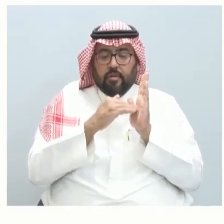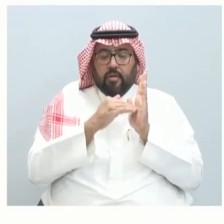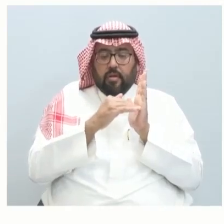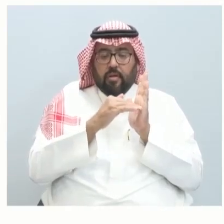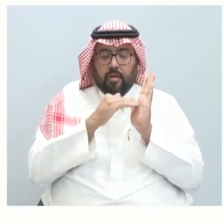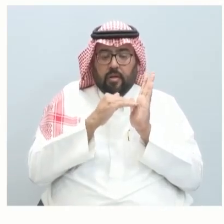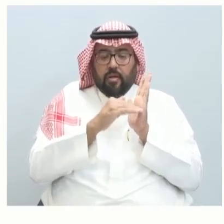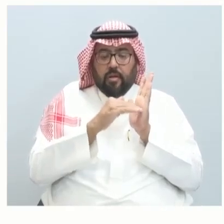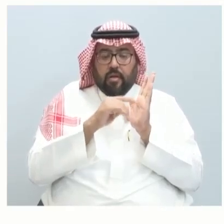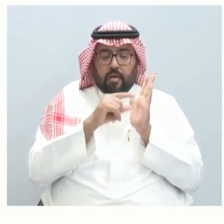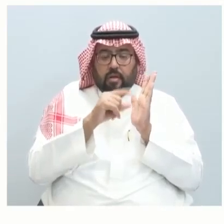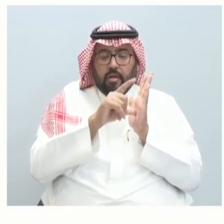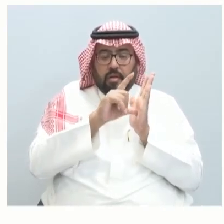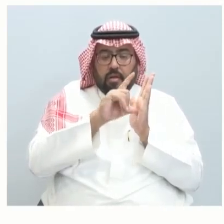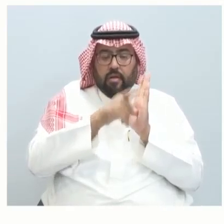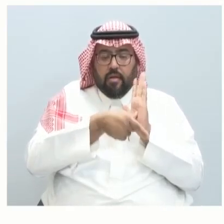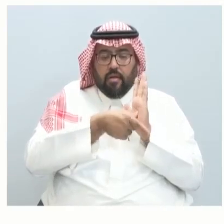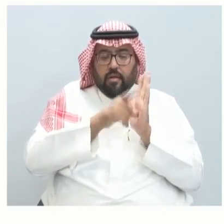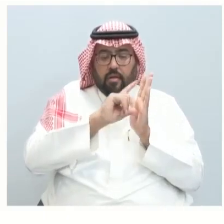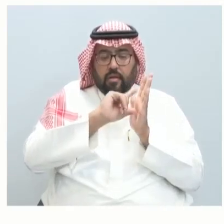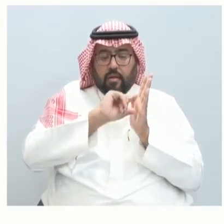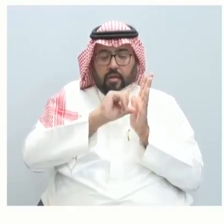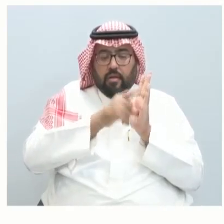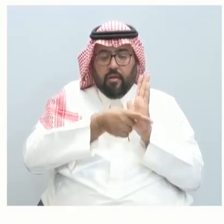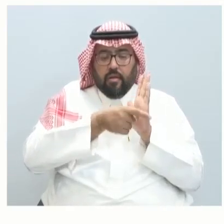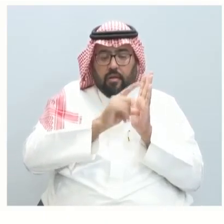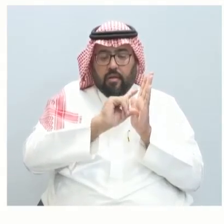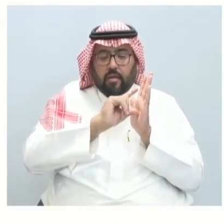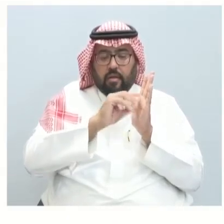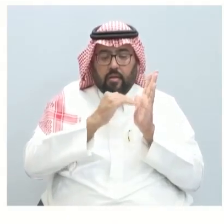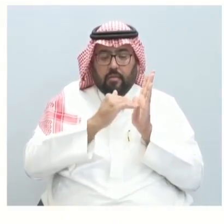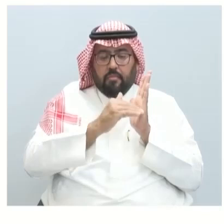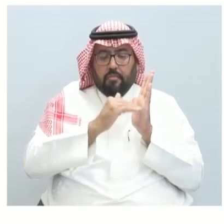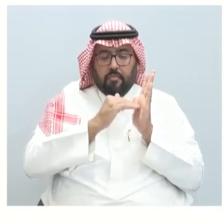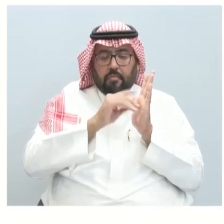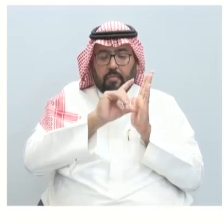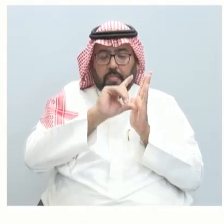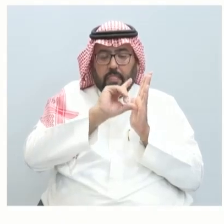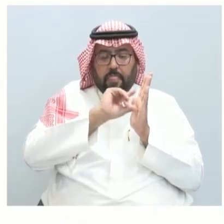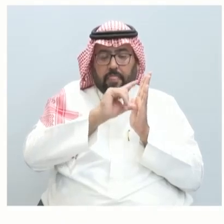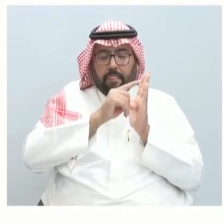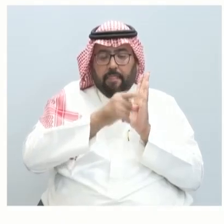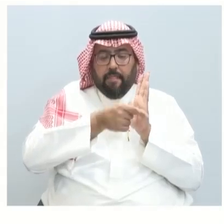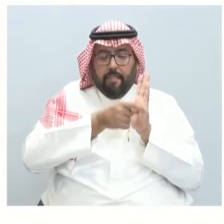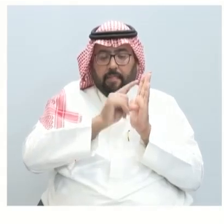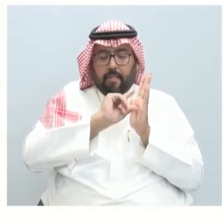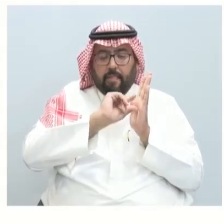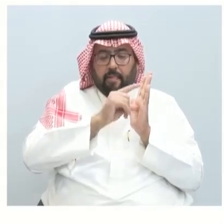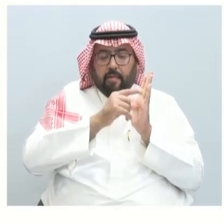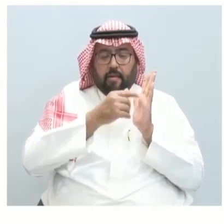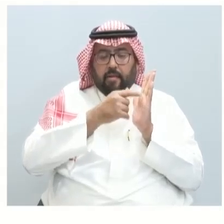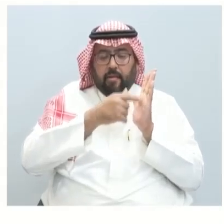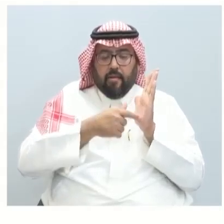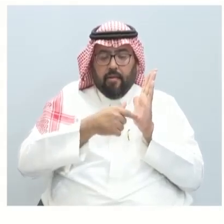المسافه بين مركز الدائره ونقطه على الدائره اذا المسافه من مركز الدائره الى اي نقطه